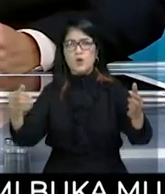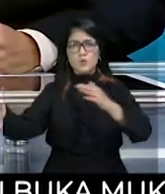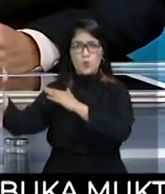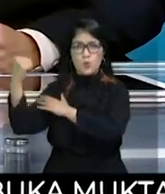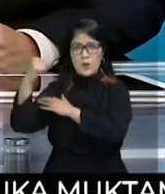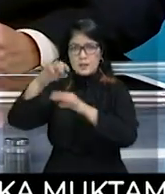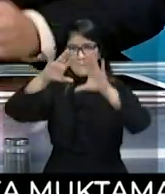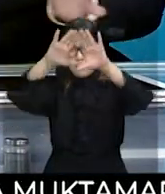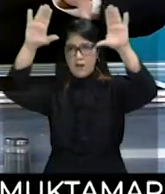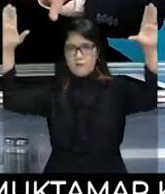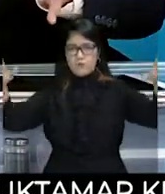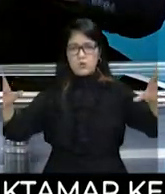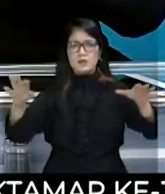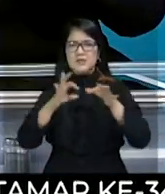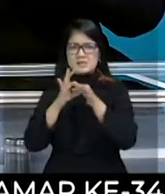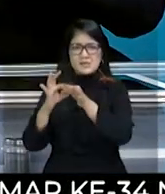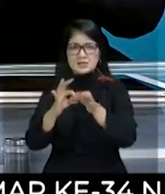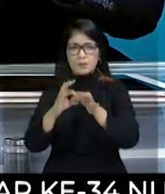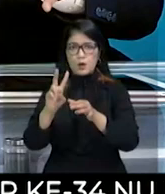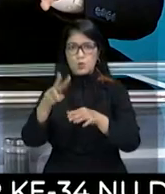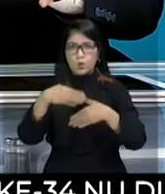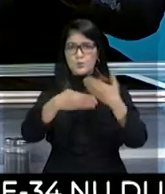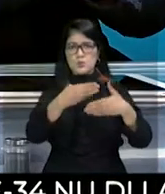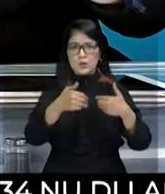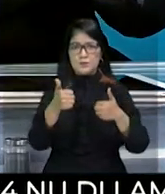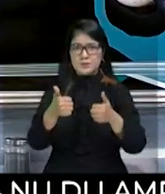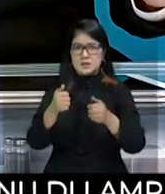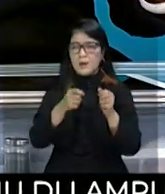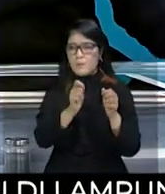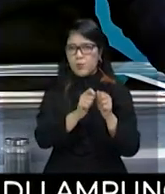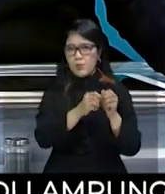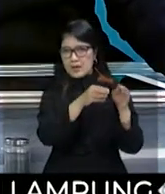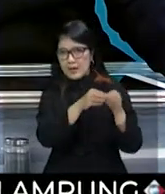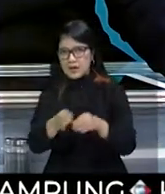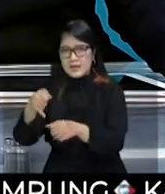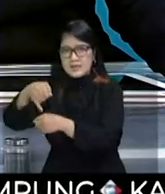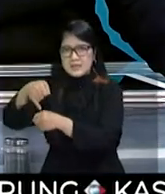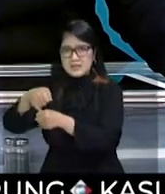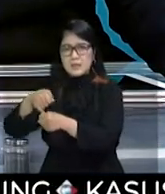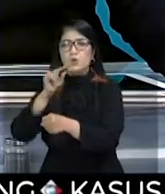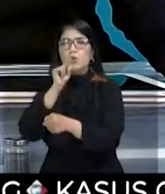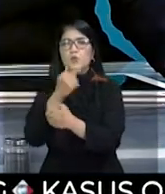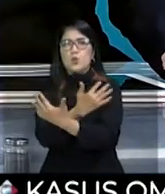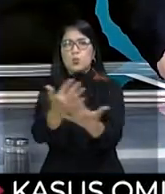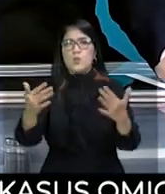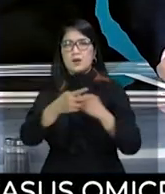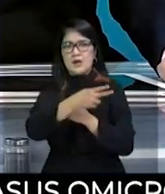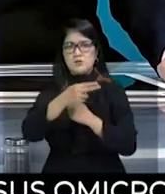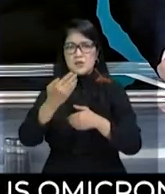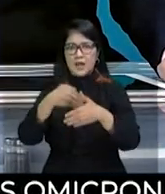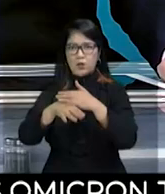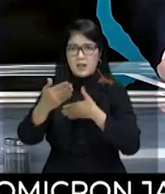program. Kerjasama dari kedua perusahaan ini dapat melahirkan berbagai konten, tayangan, dan program lokal premium terbaik bagi